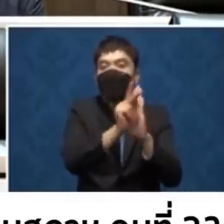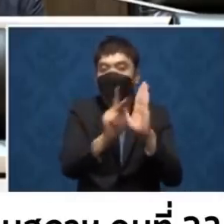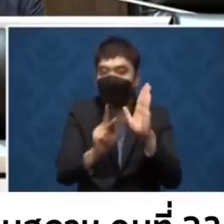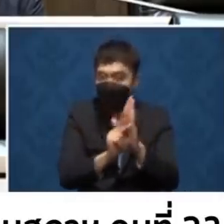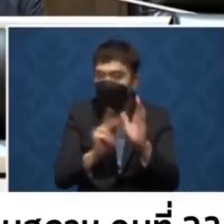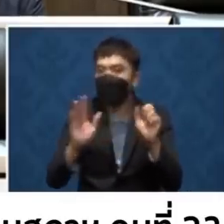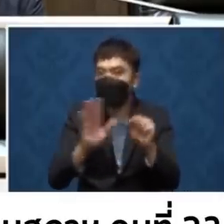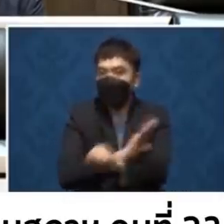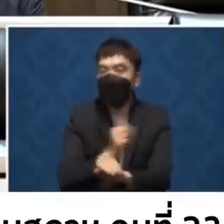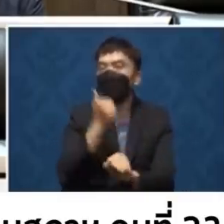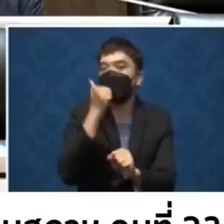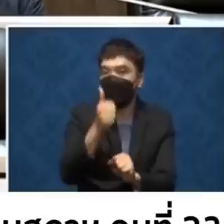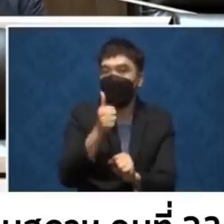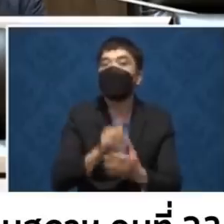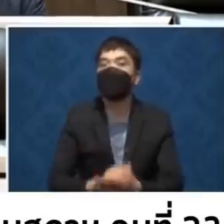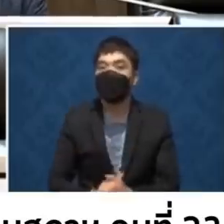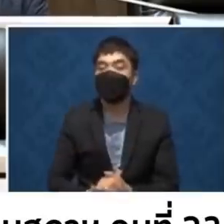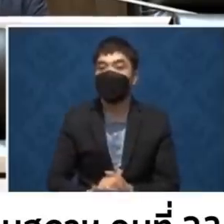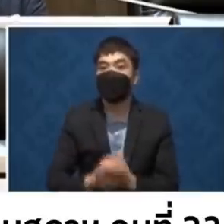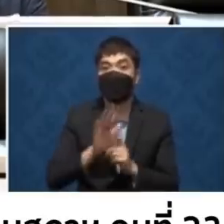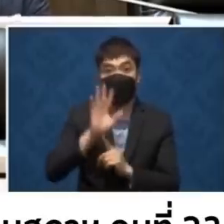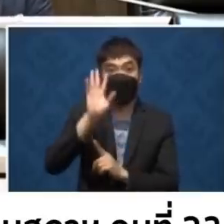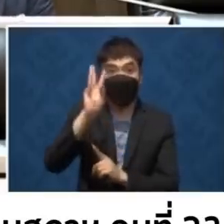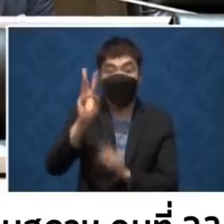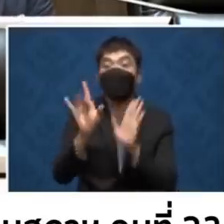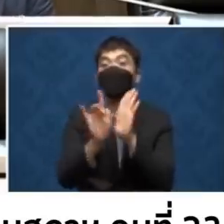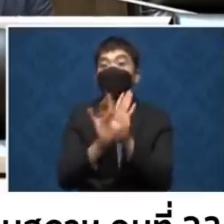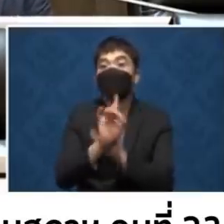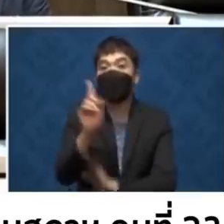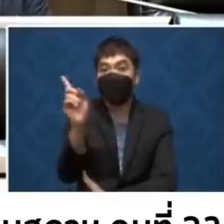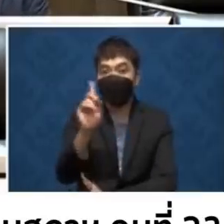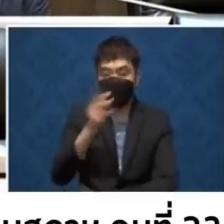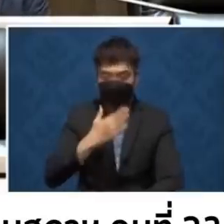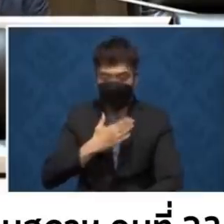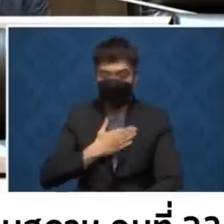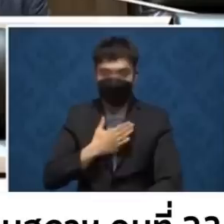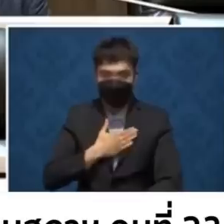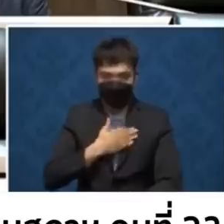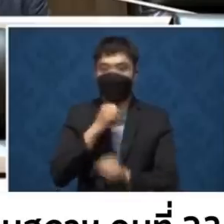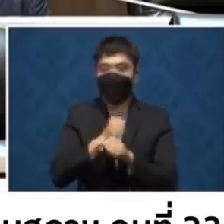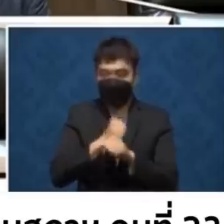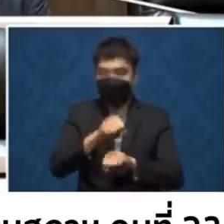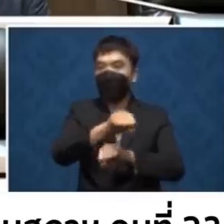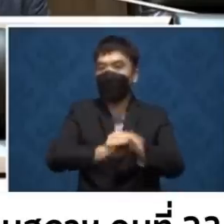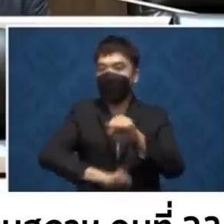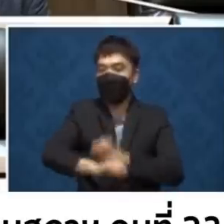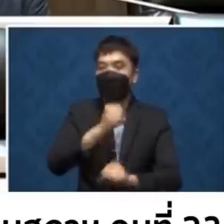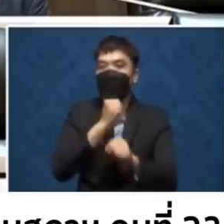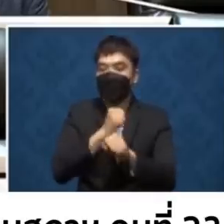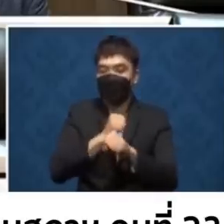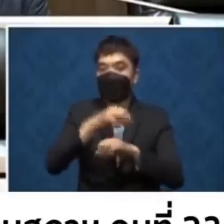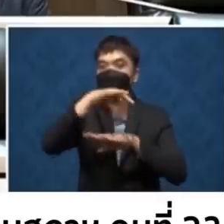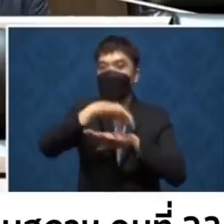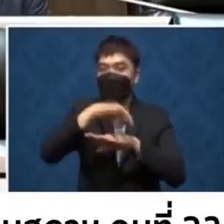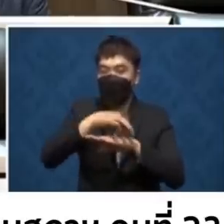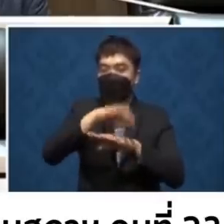ภาข้อที่6วรรค3นะคะอธิบายคุณผู้ชมฟังสักนิดนึงก็คือว่าถ้ามีการเสนอชื่อผู้ใดเพียงผู้เดียวก็ถือว่าผู้นั้นเนี่ย